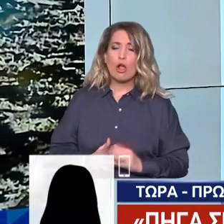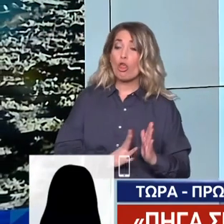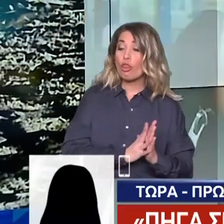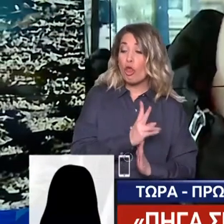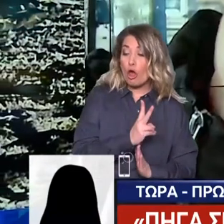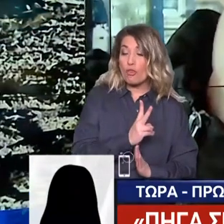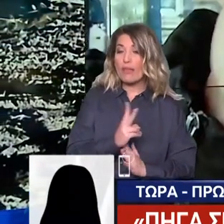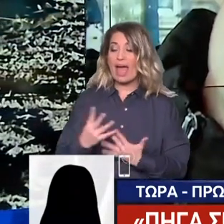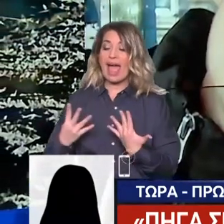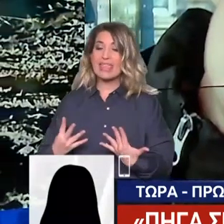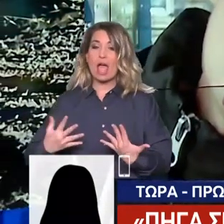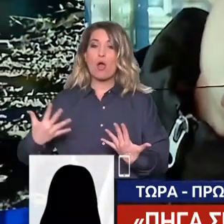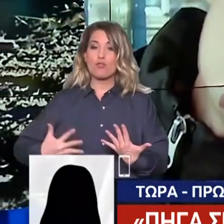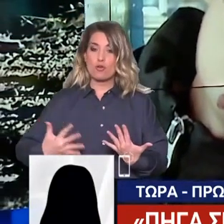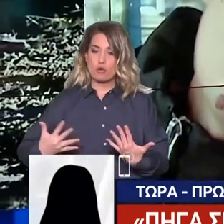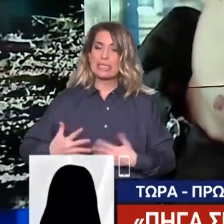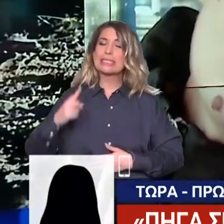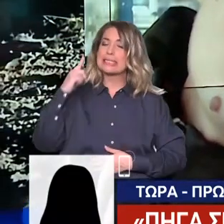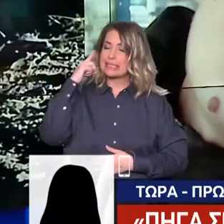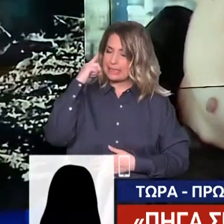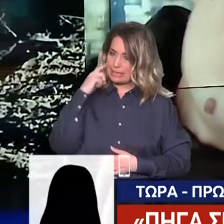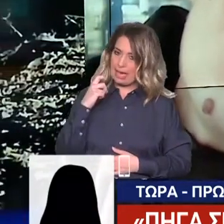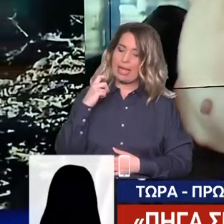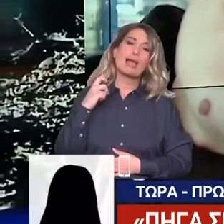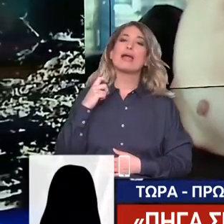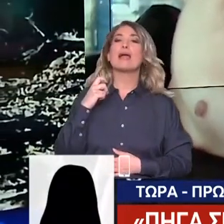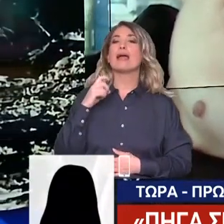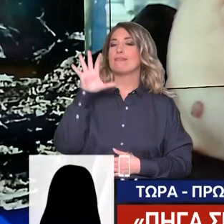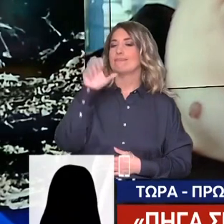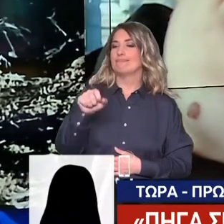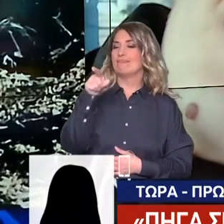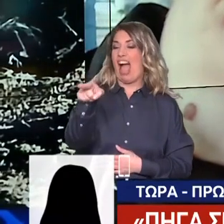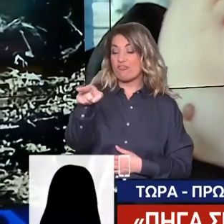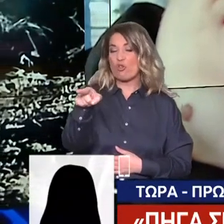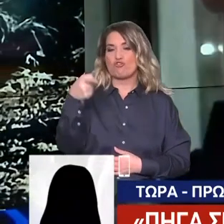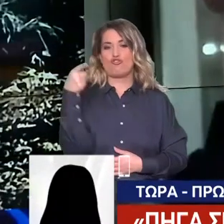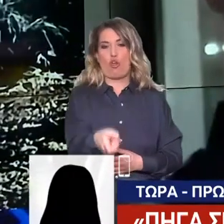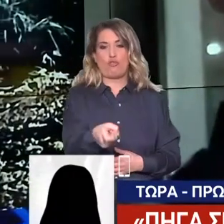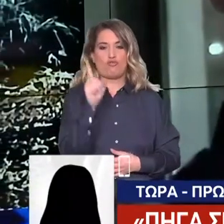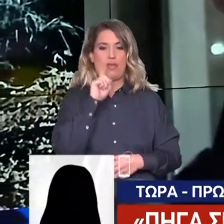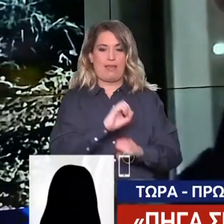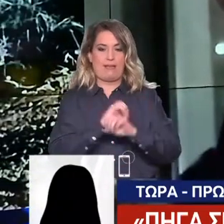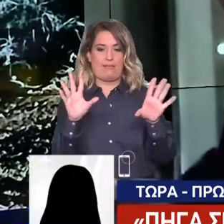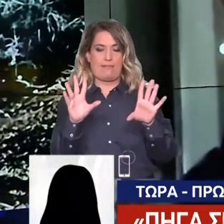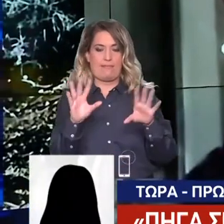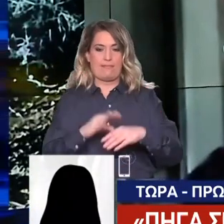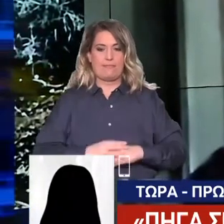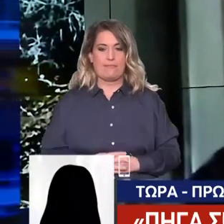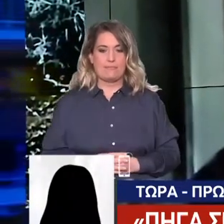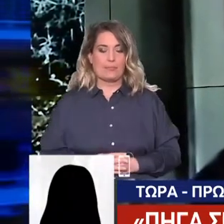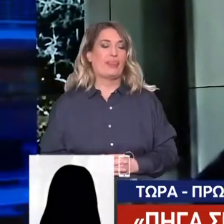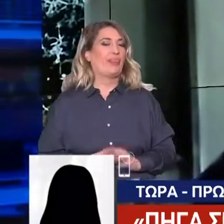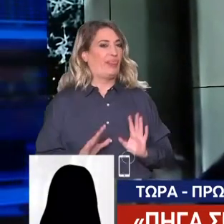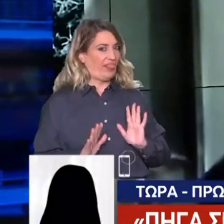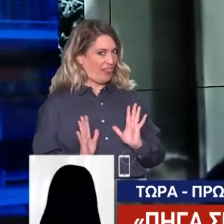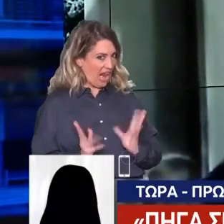12 και 9. Τα παιδιά γνωρίζουν από την πρώτη στιγμή, το καταλάβανε ότι το έκανε ο πατέρας τους. Τα παιδιά, όταν